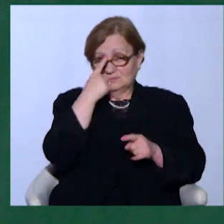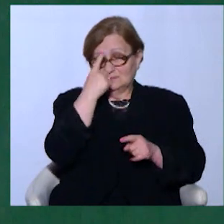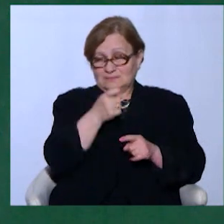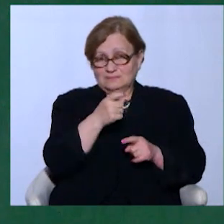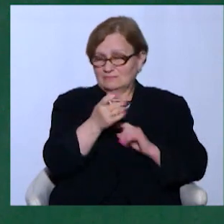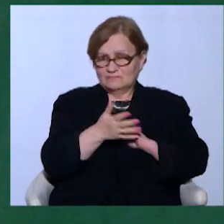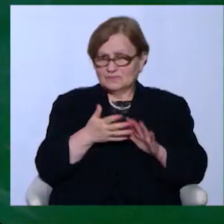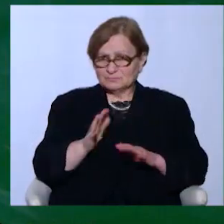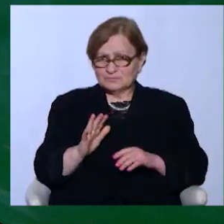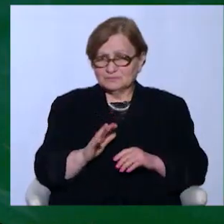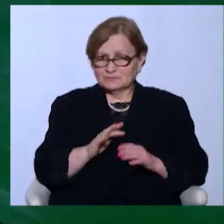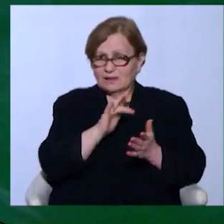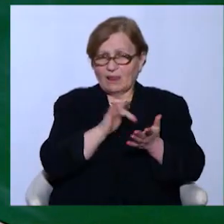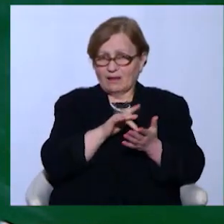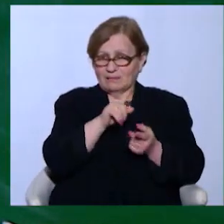მიხვდით თუ ვერა?